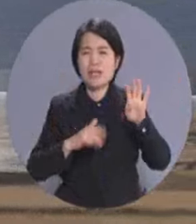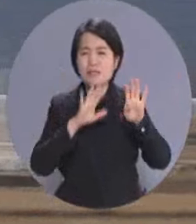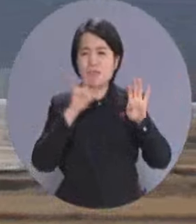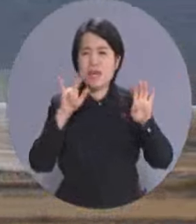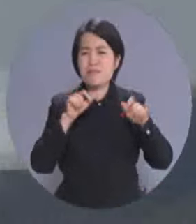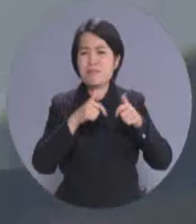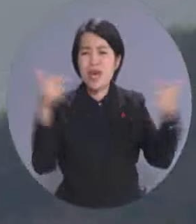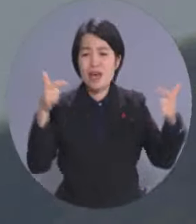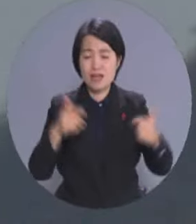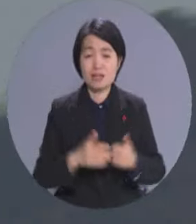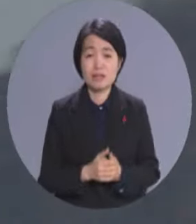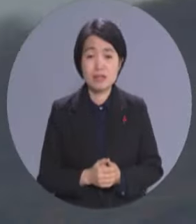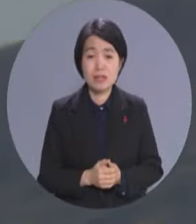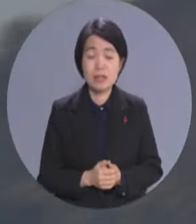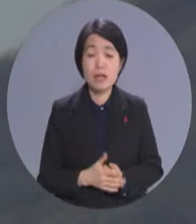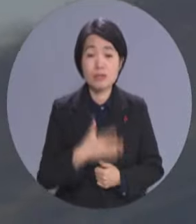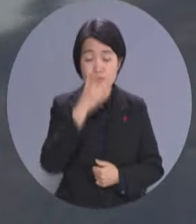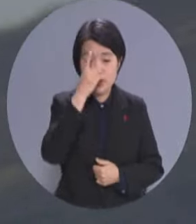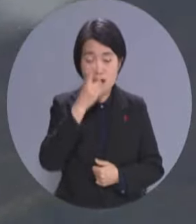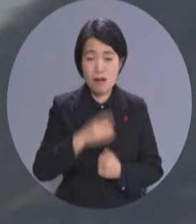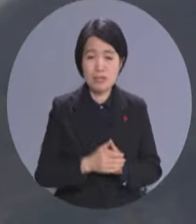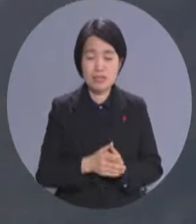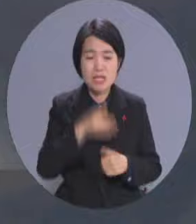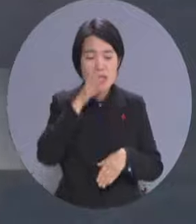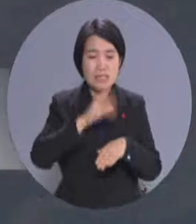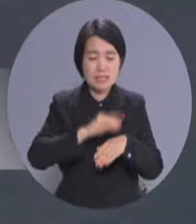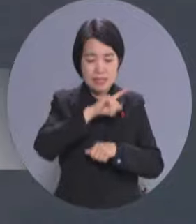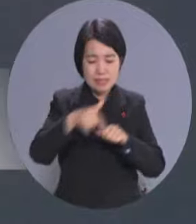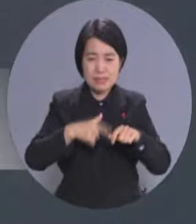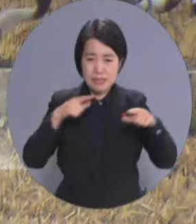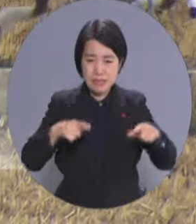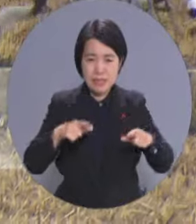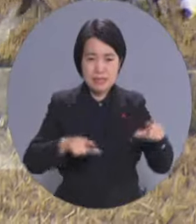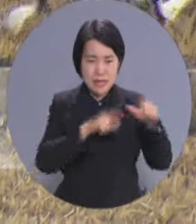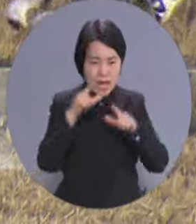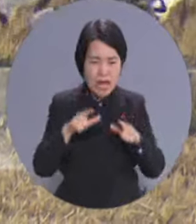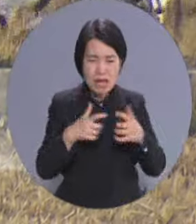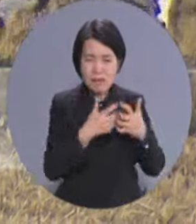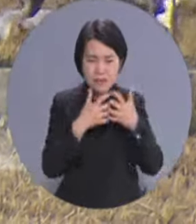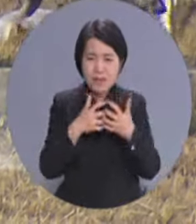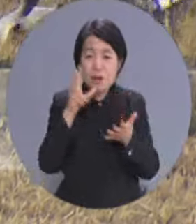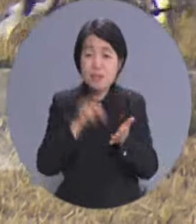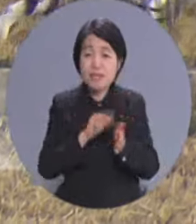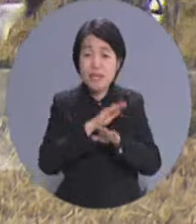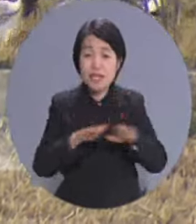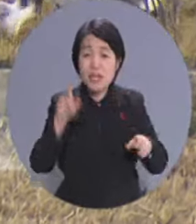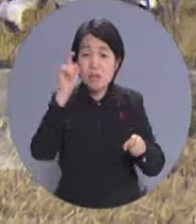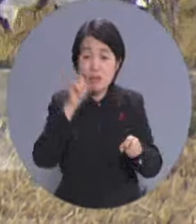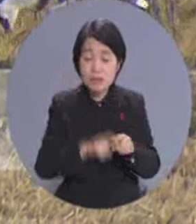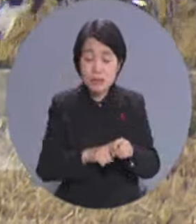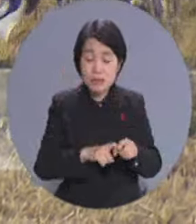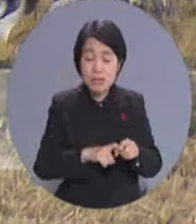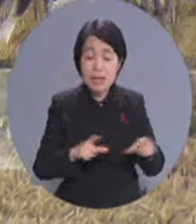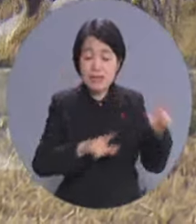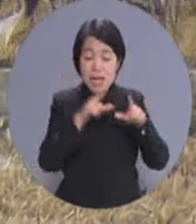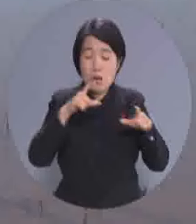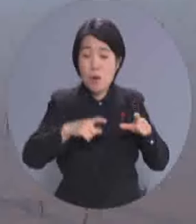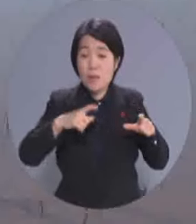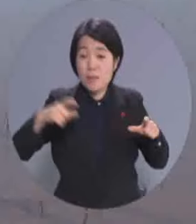증가했습니다. 순천시가 순천만 일원의 서식 밀도를 낮추기 위해 서식지 확대 사업을 추진하고